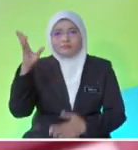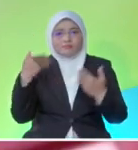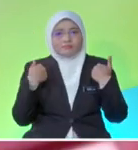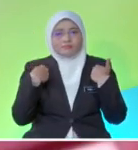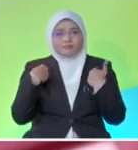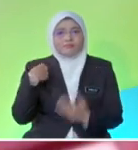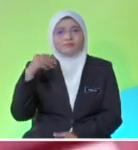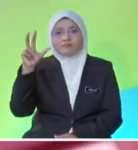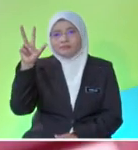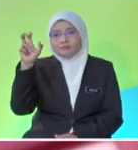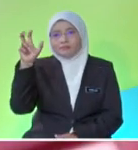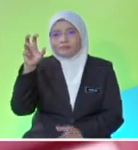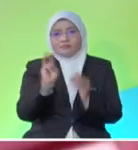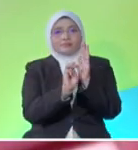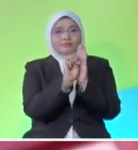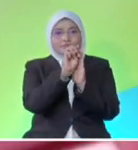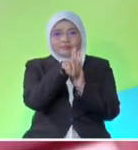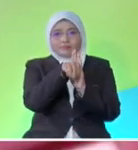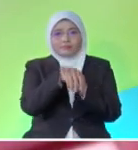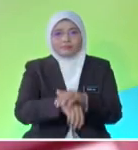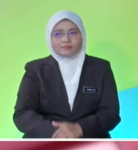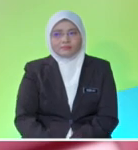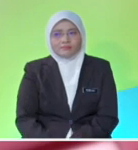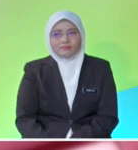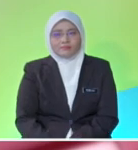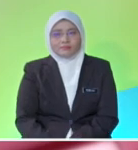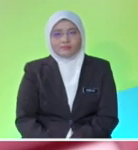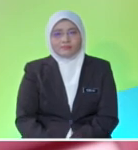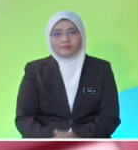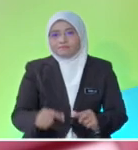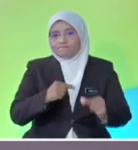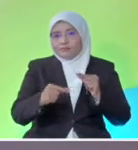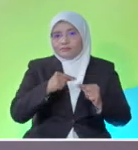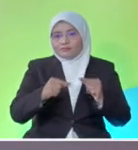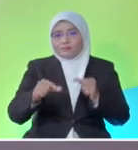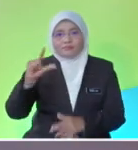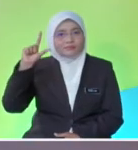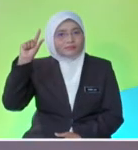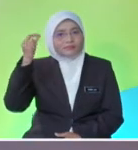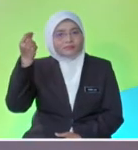Dekat sinilah minitnya. 1, 2, 3,